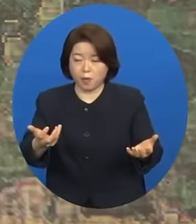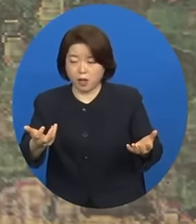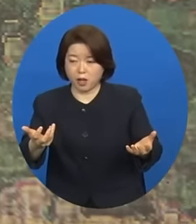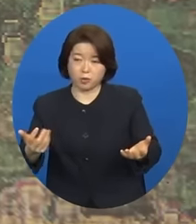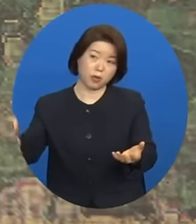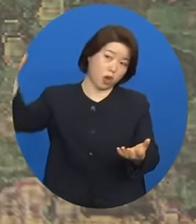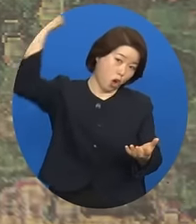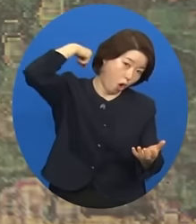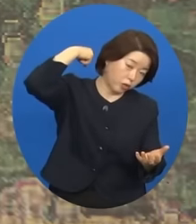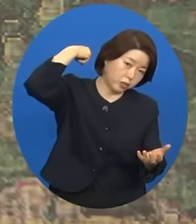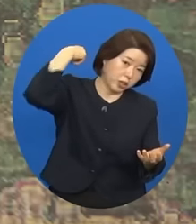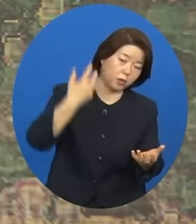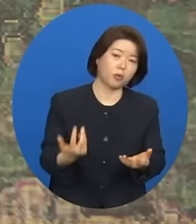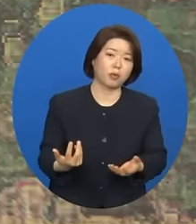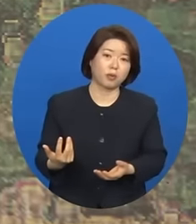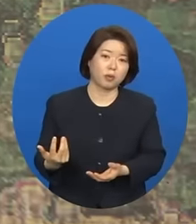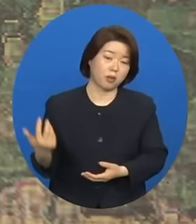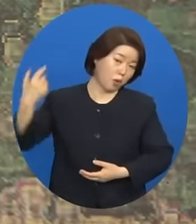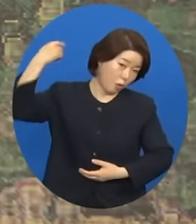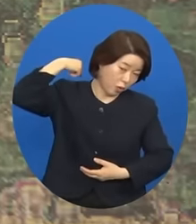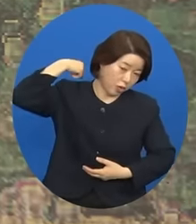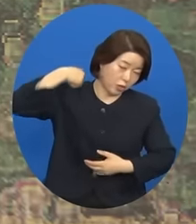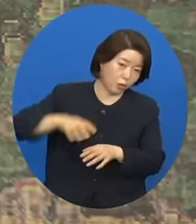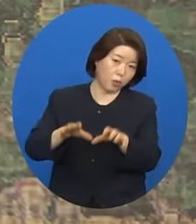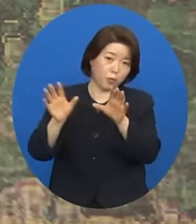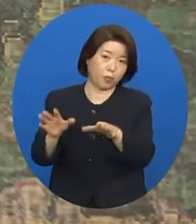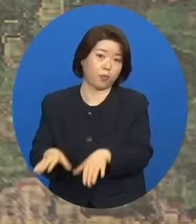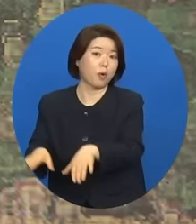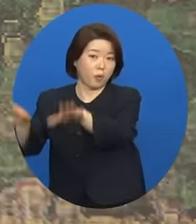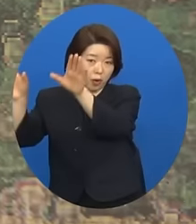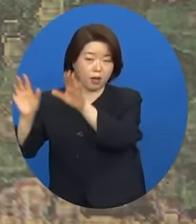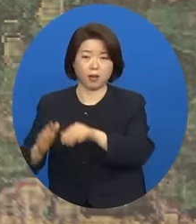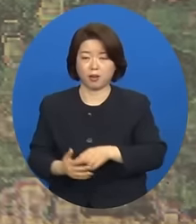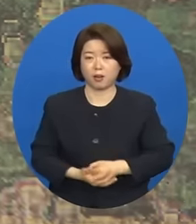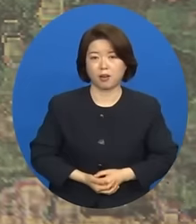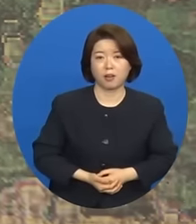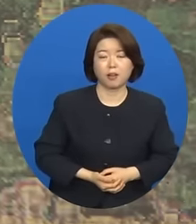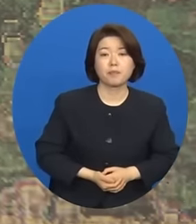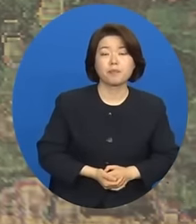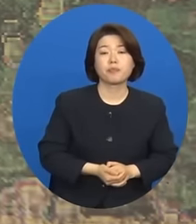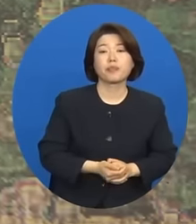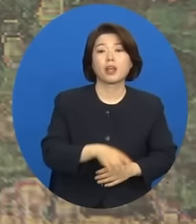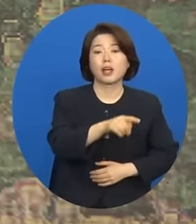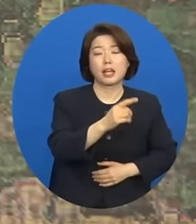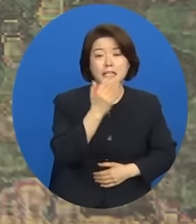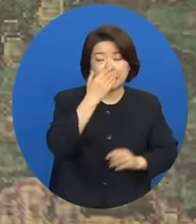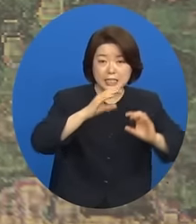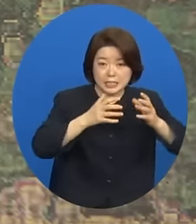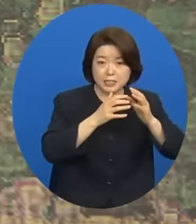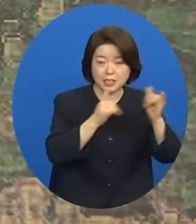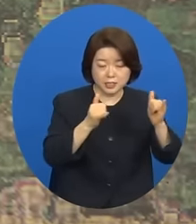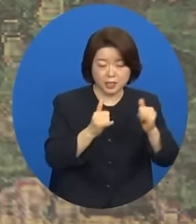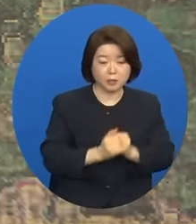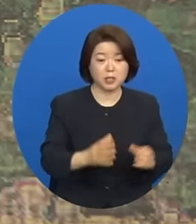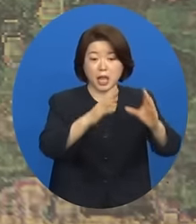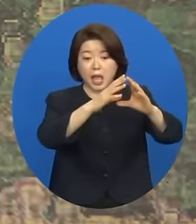나오죠. 이게 무슨 비유냐면 애굽에서 이스라엘 백성들이 거기서 민족이 됩니다. 그렇죠? 근데